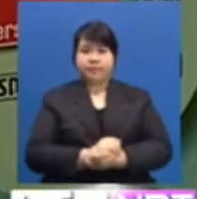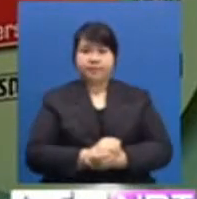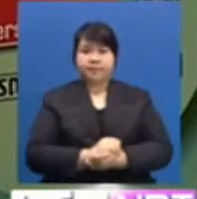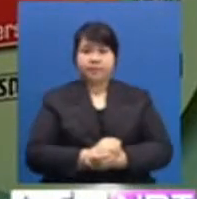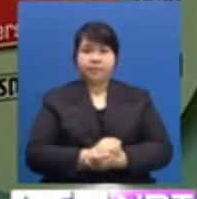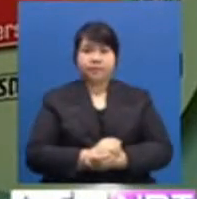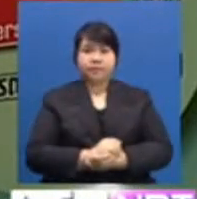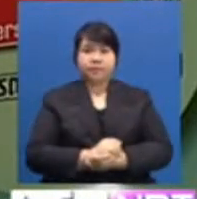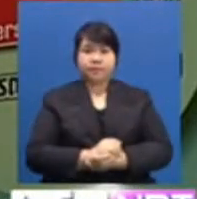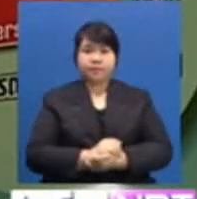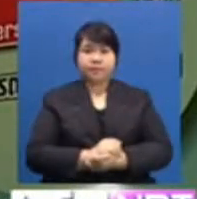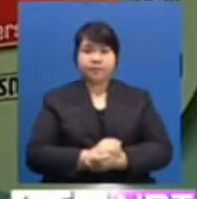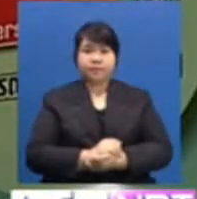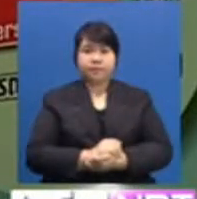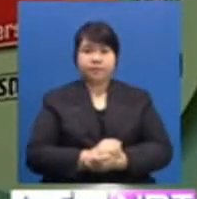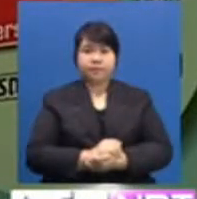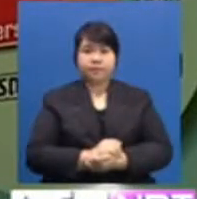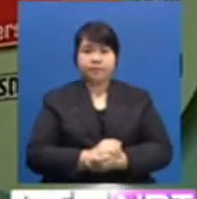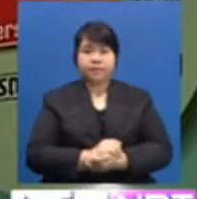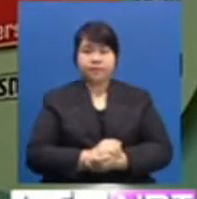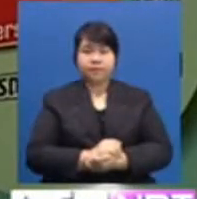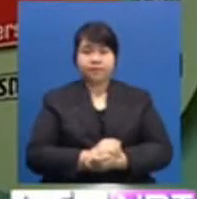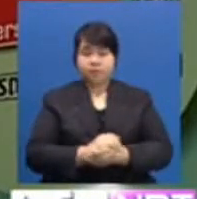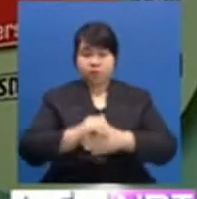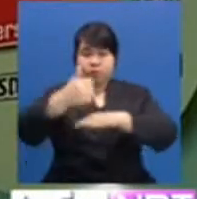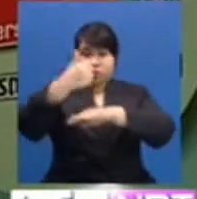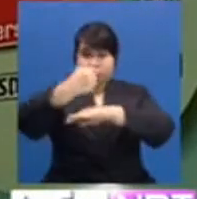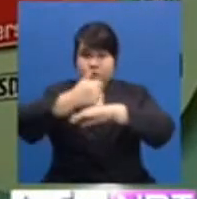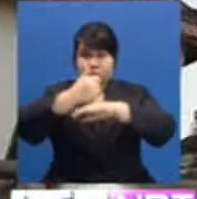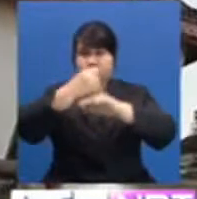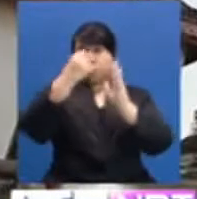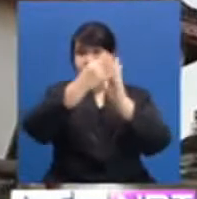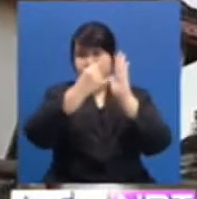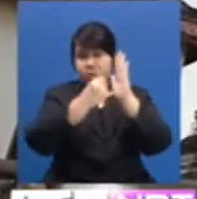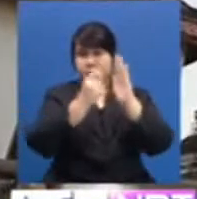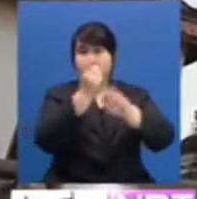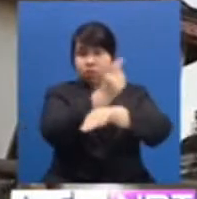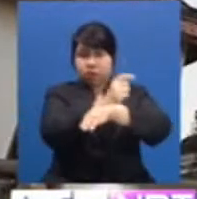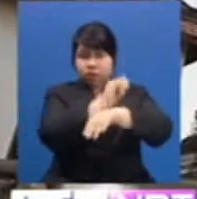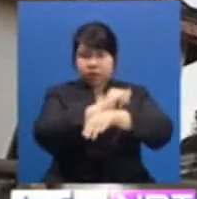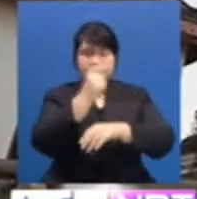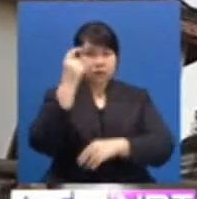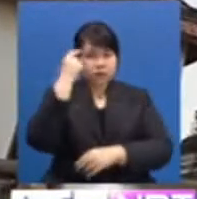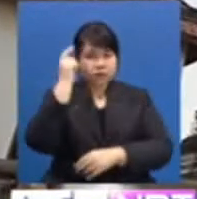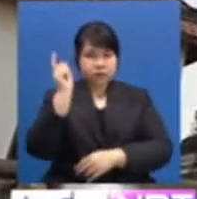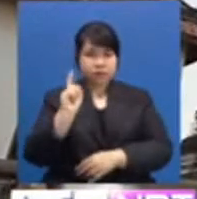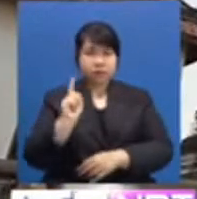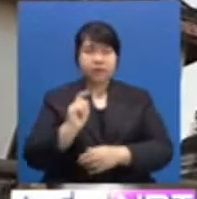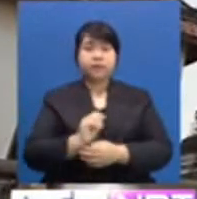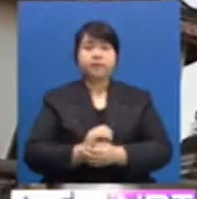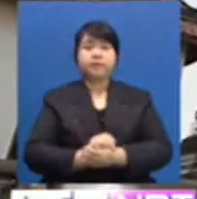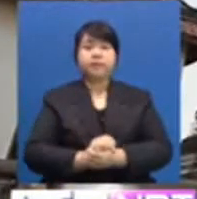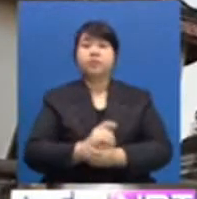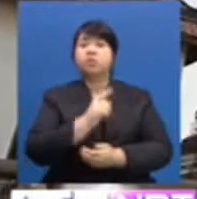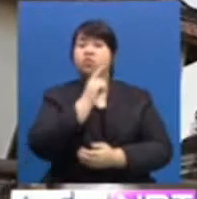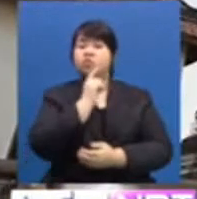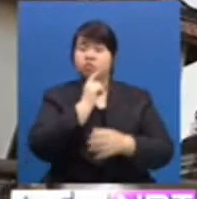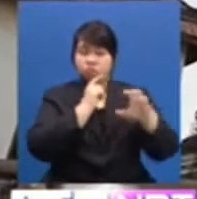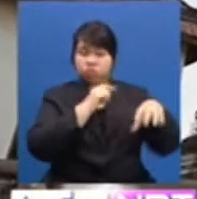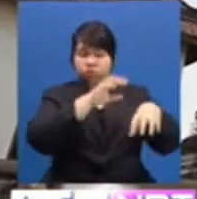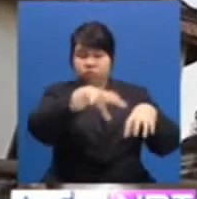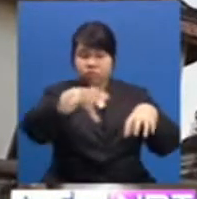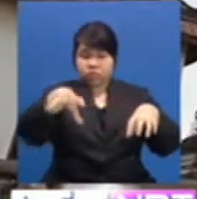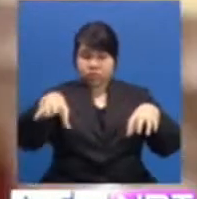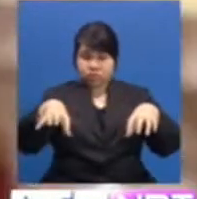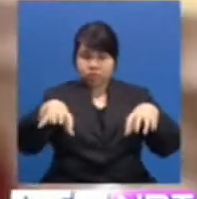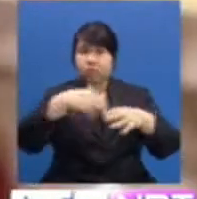มู่บ้านครับ ผู้ว่าราชการจังหวัดพระนครศรีอยุธยาเชื่ออย่างยิ่งว่าถ้าทุกภาคส่วนในจังหวัด